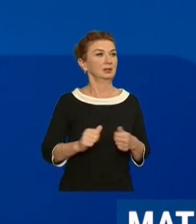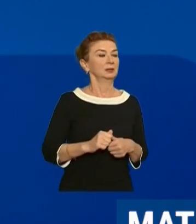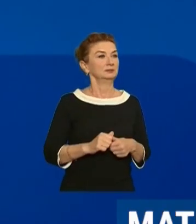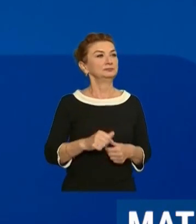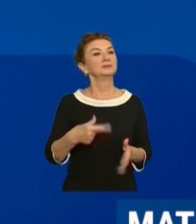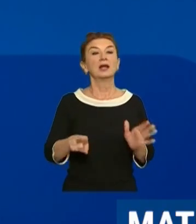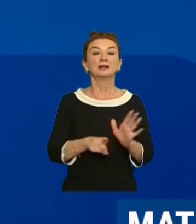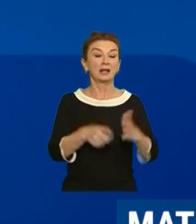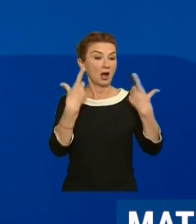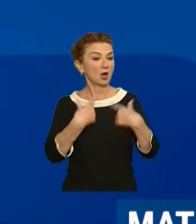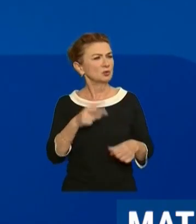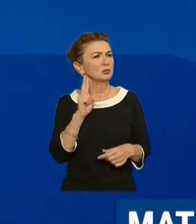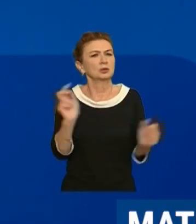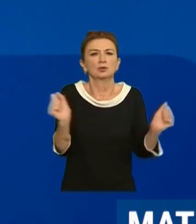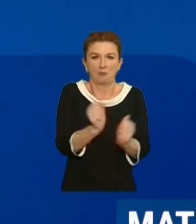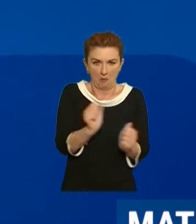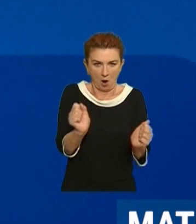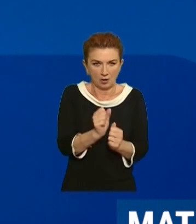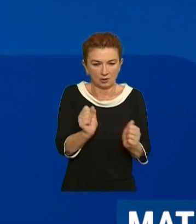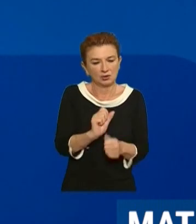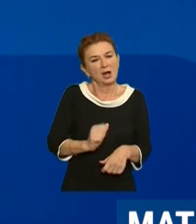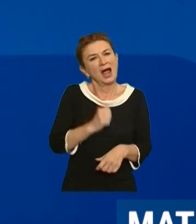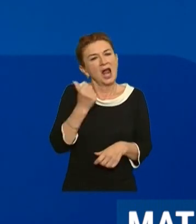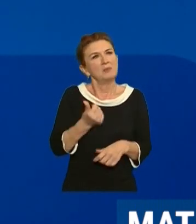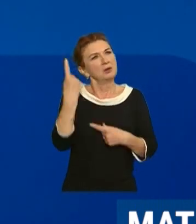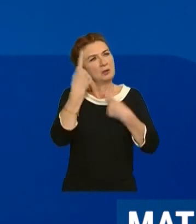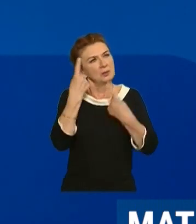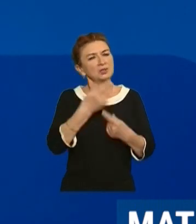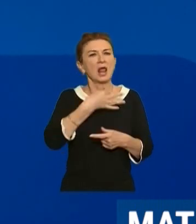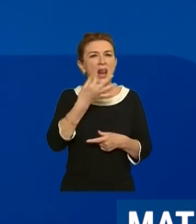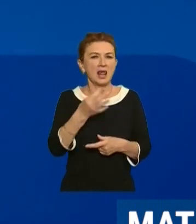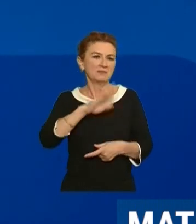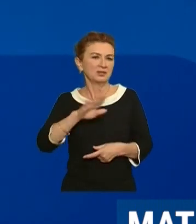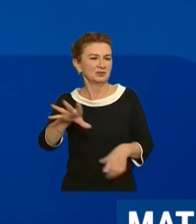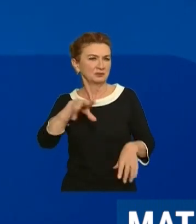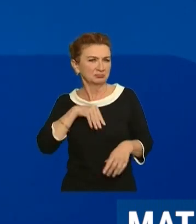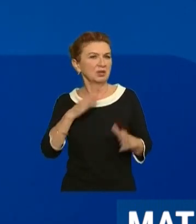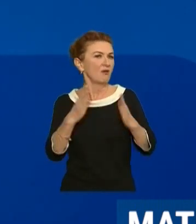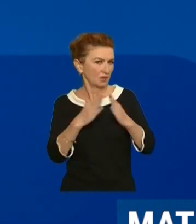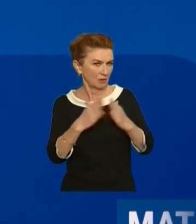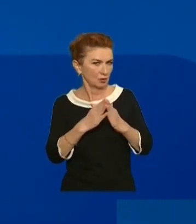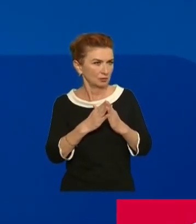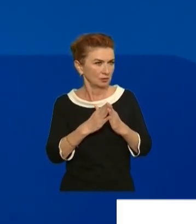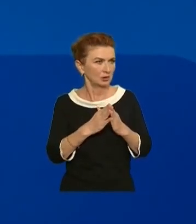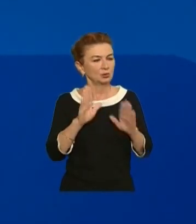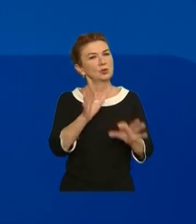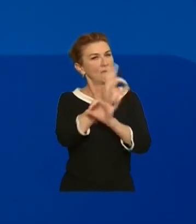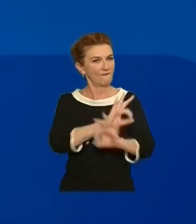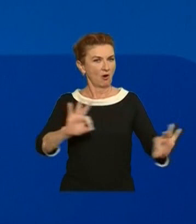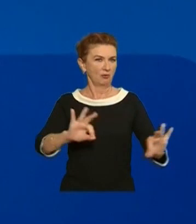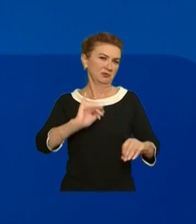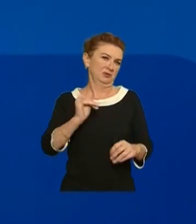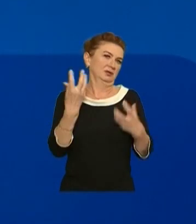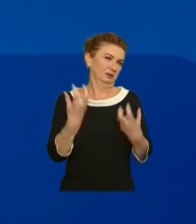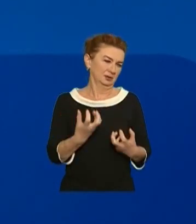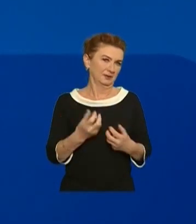którzy się tego obawiają lub wolą, żeby pociechy pozostały w domu, jest tutaj wolność, jest dowolność, ale